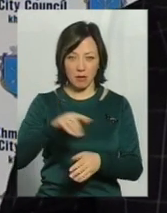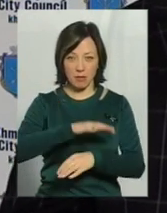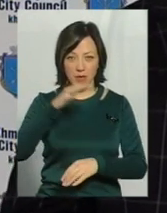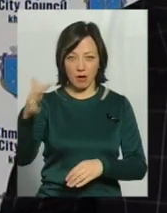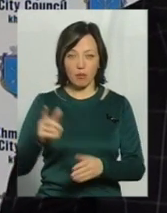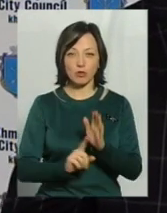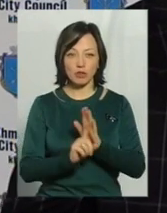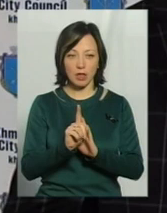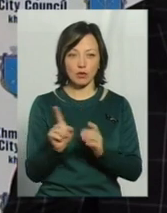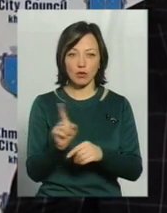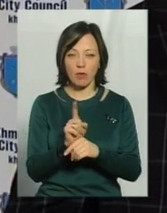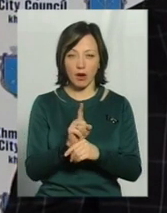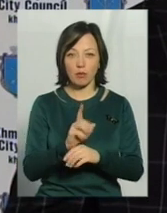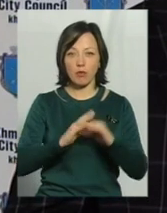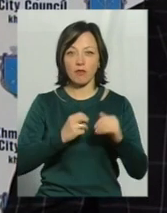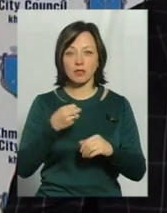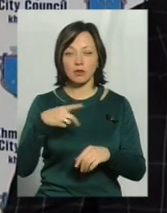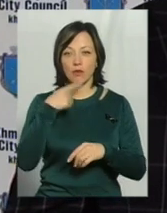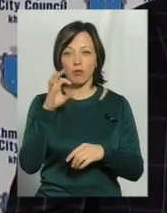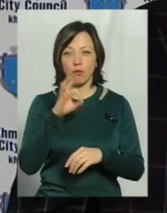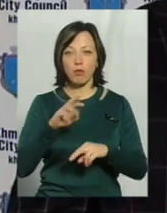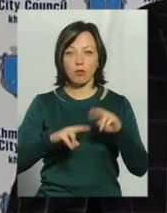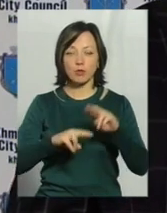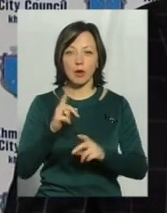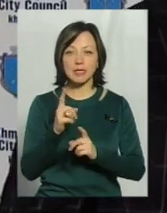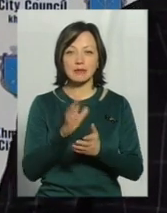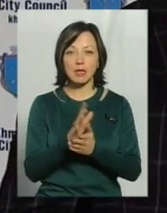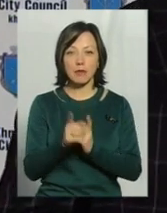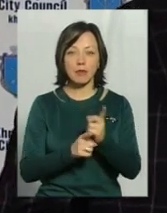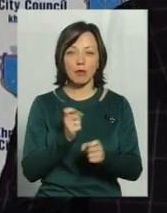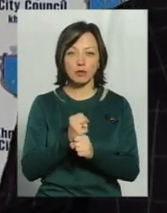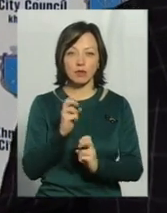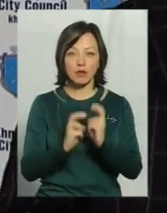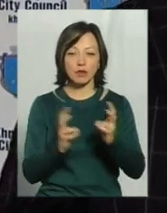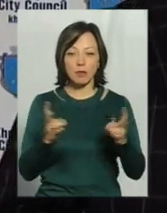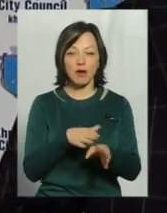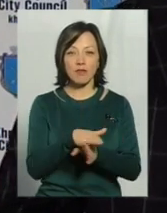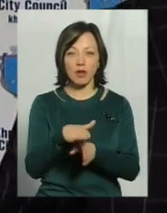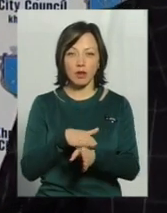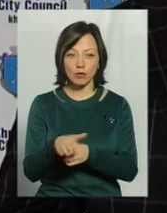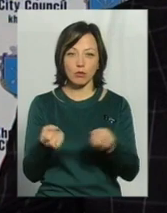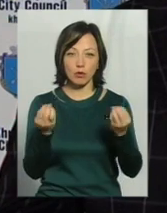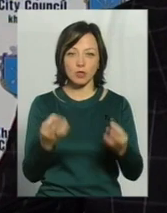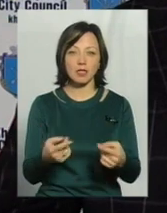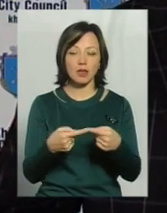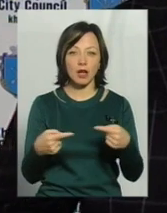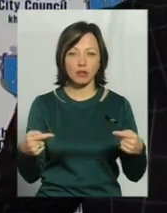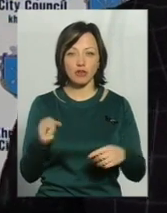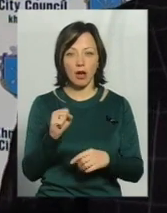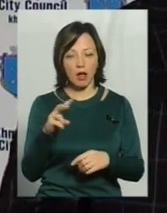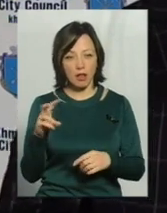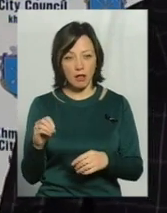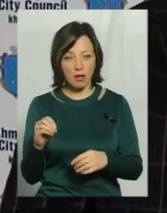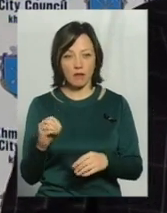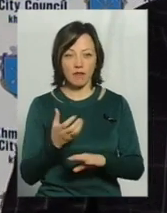починати конструктивно і нормально, професійно говорити про побудову сміттєпереробного заводу, потрібно виконати такі, насправді, прості речі, але